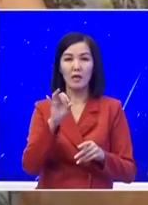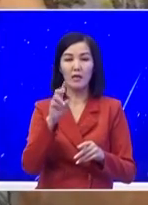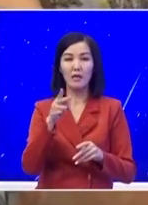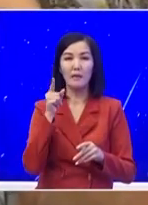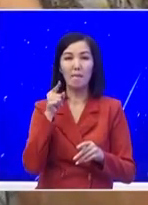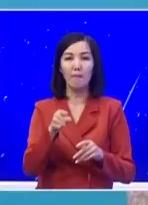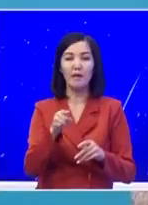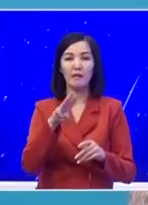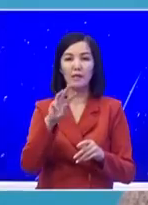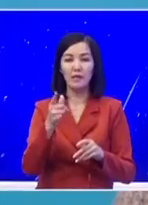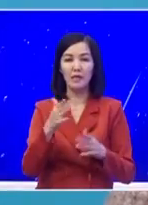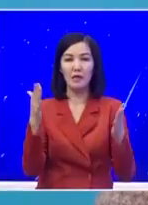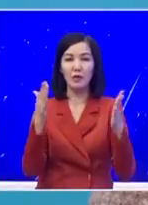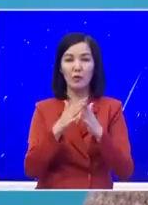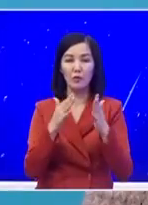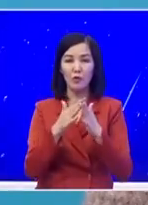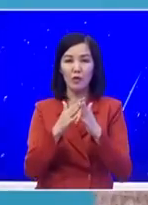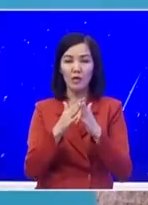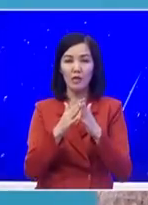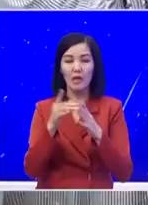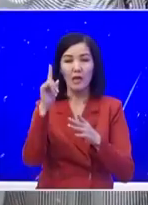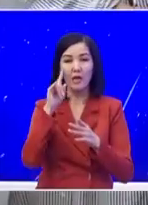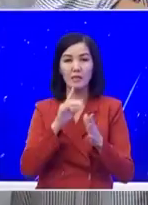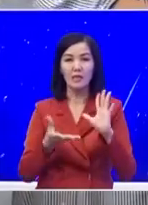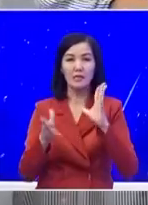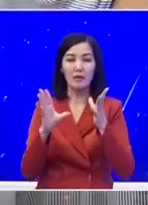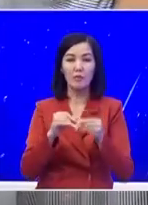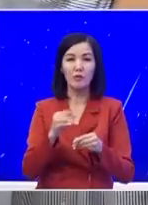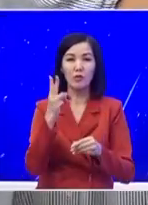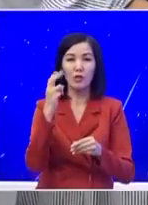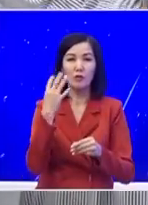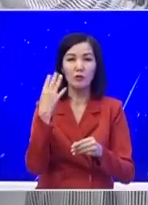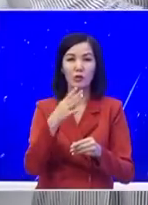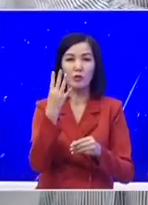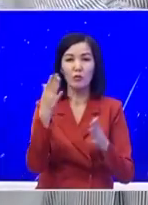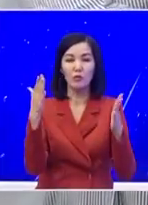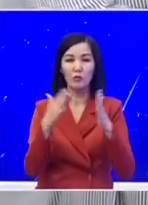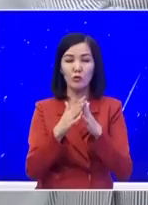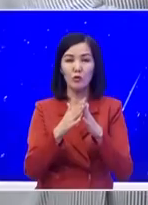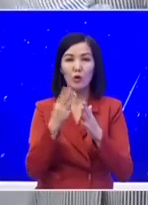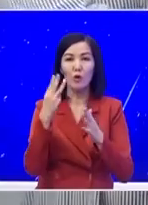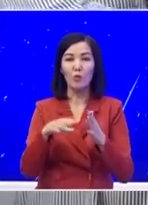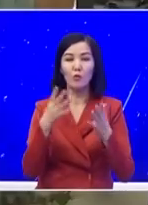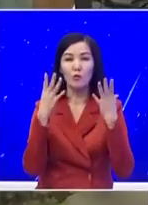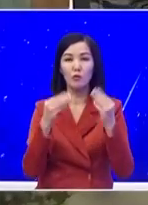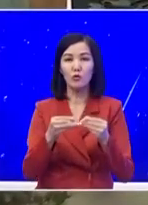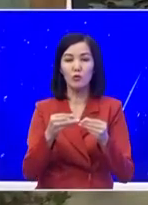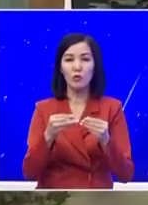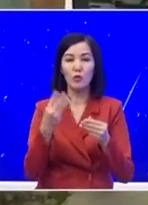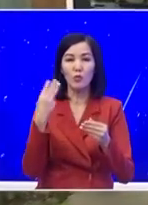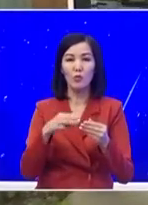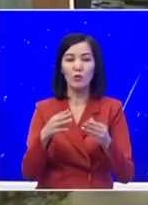теңгеге баспана жобасымен Қазақстан бойынша табысталған 244-ші үйі. Қор енді 30 күнде 30 той жобасын